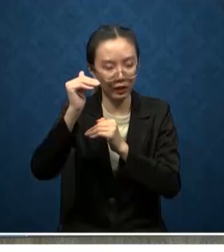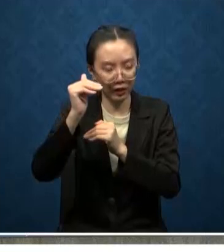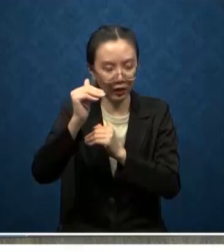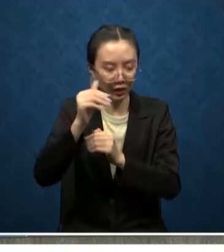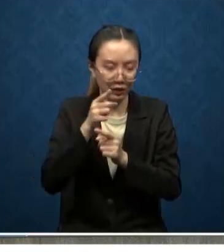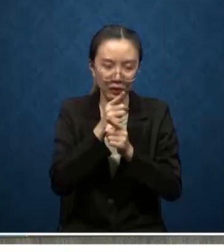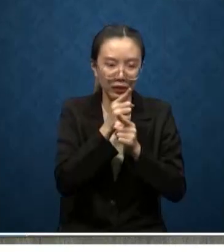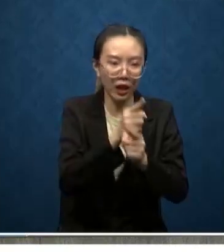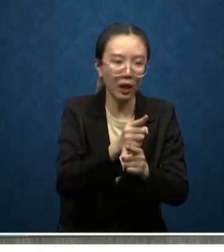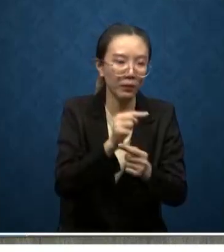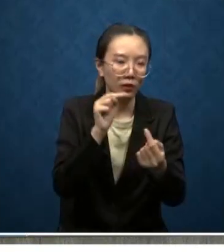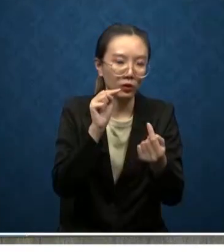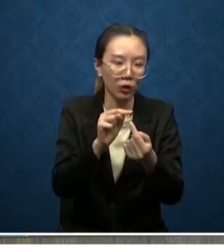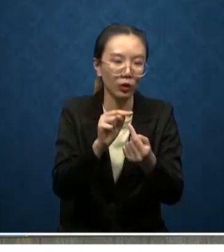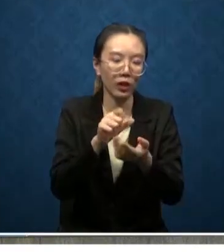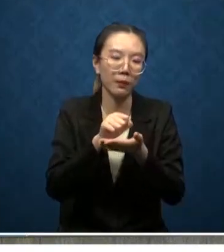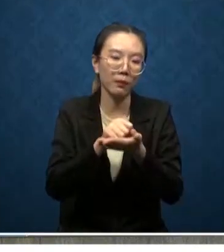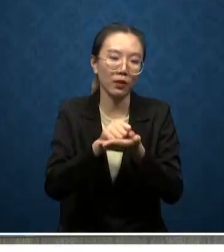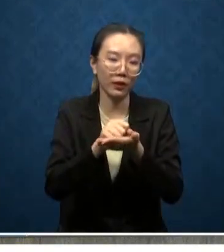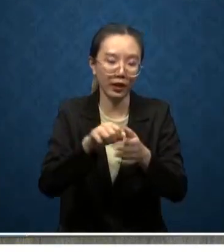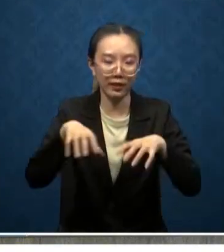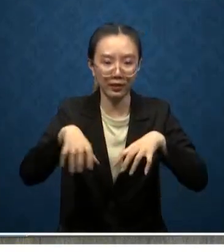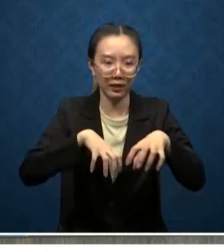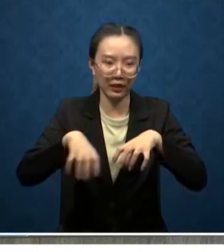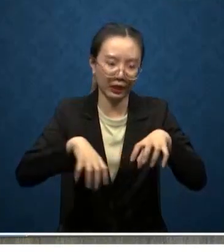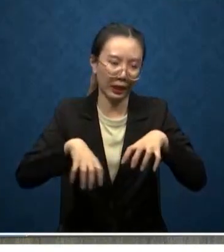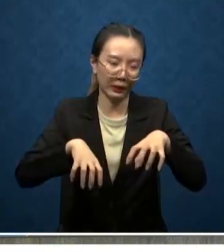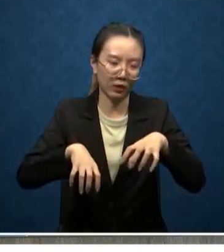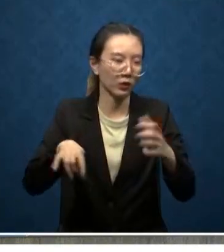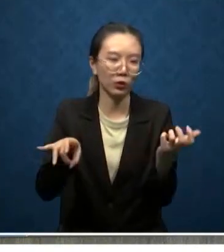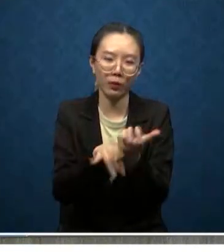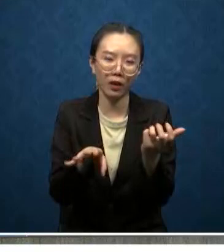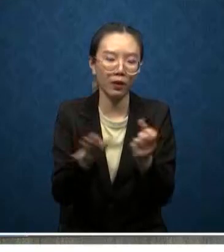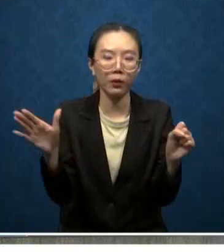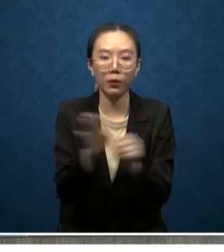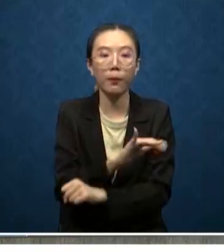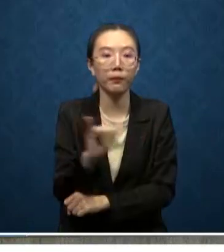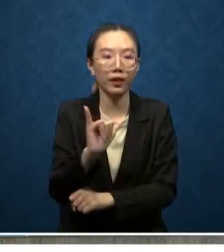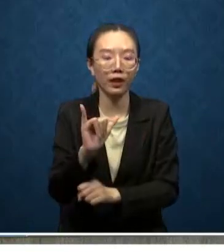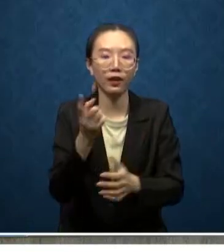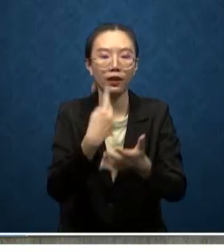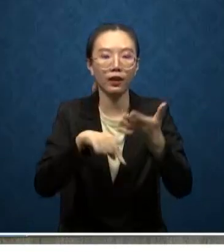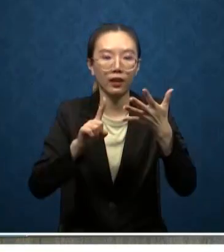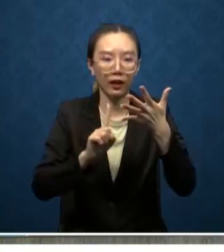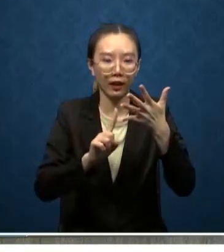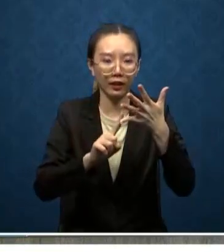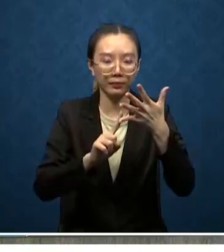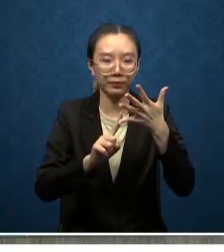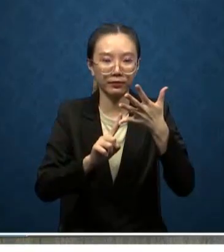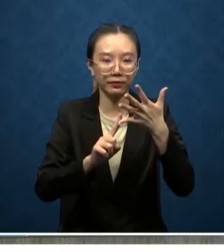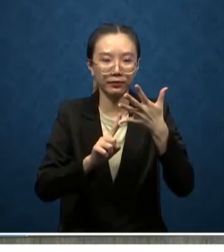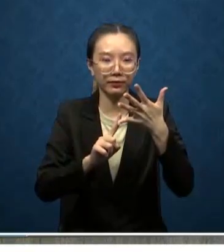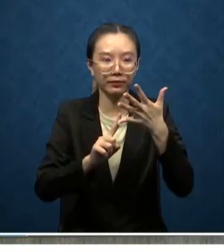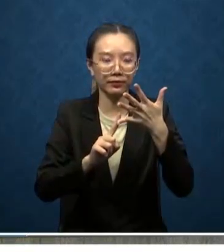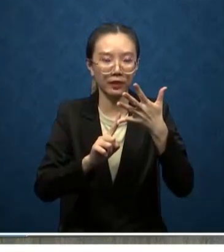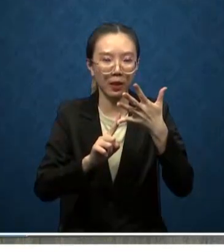งบประมาณยังขาดประสิทธิภาพประการที่ 5ครับ